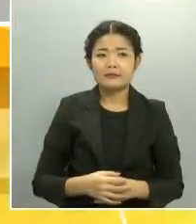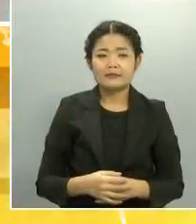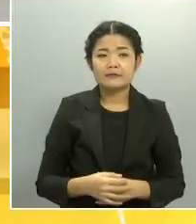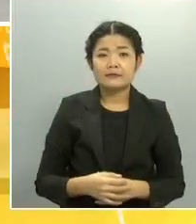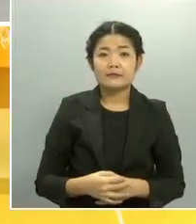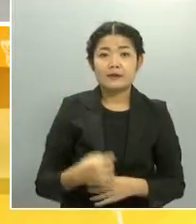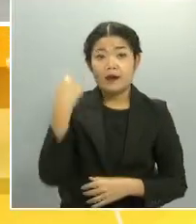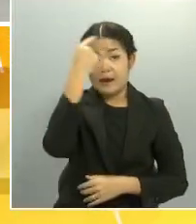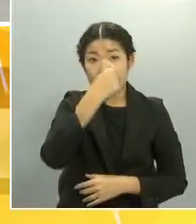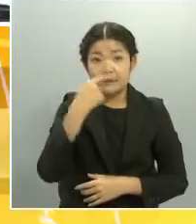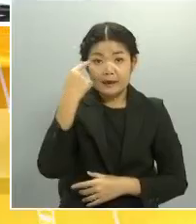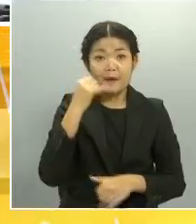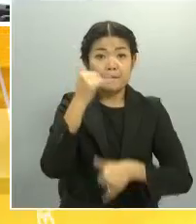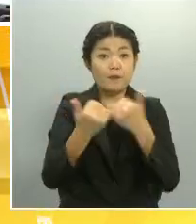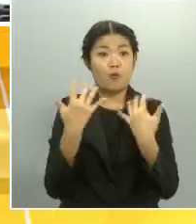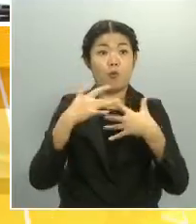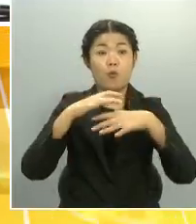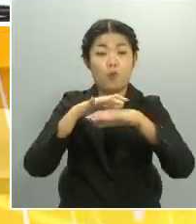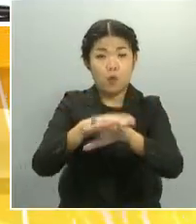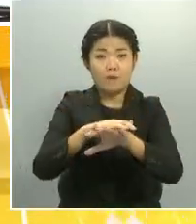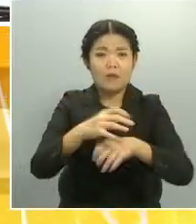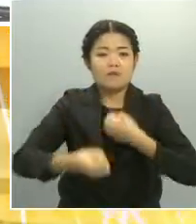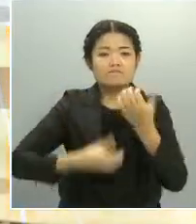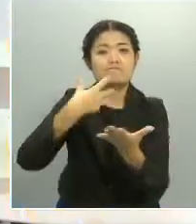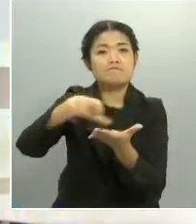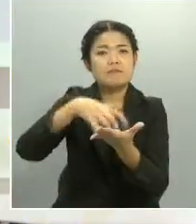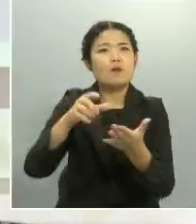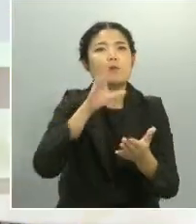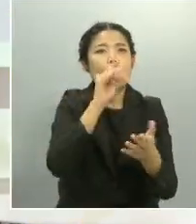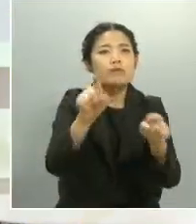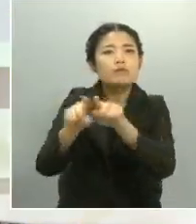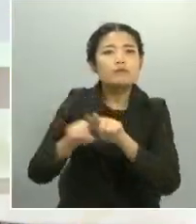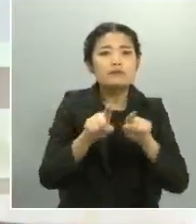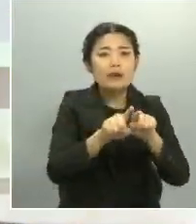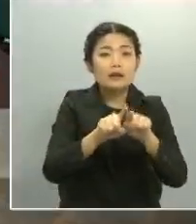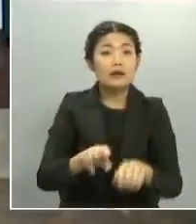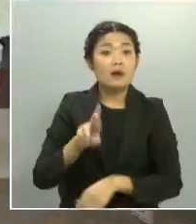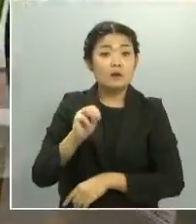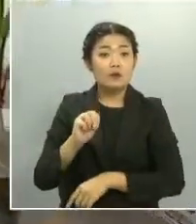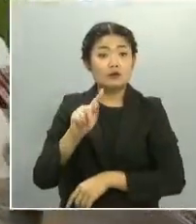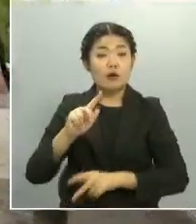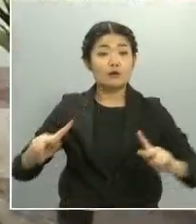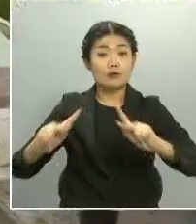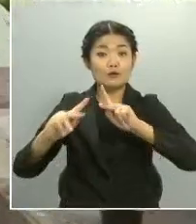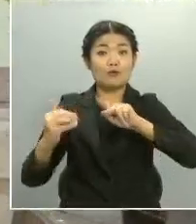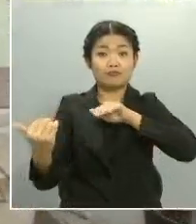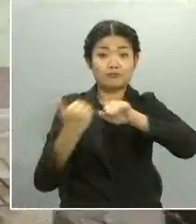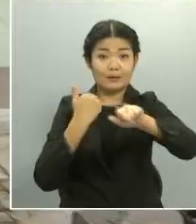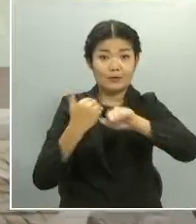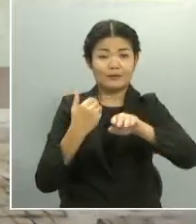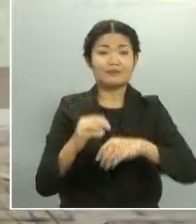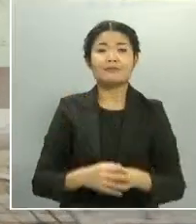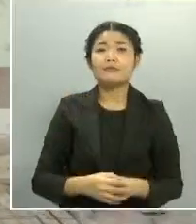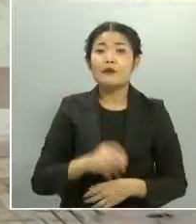มาร่วมในเวทีเปิดรับฟังความคิดเห็นก็พูดแบบนั้นน่ะนะคะเรื่องนี้เนี่ยท่านรัฐมนตรีคมนาคมบอกว่า